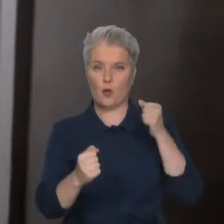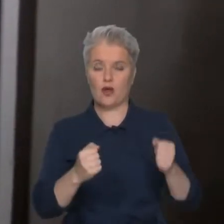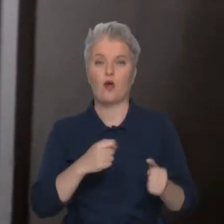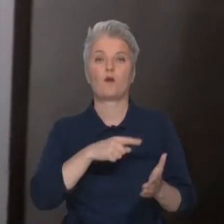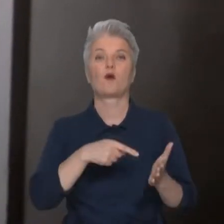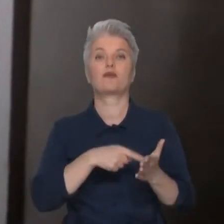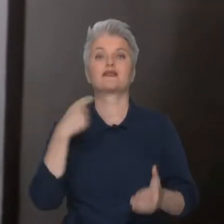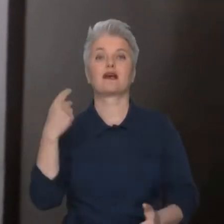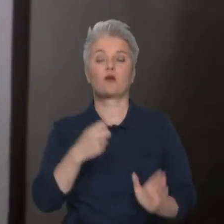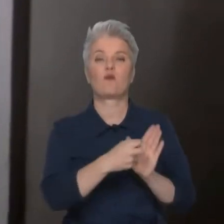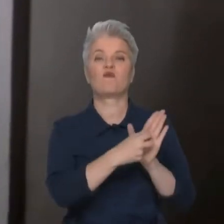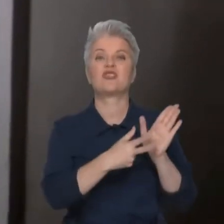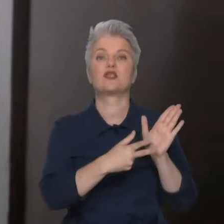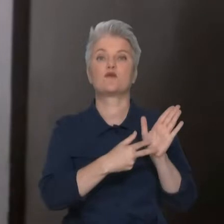о